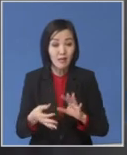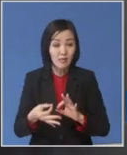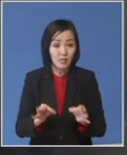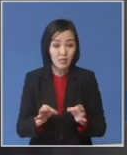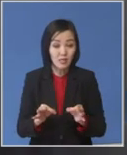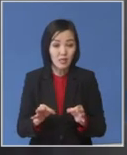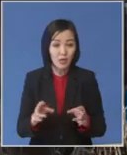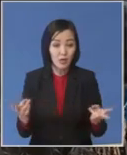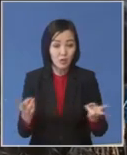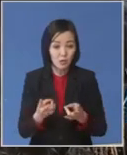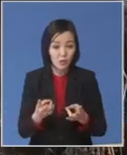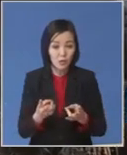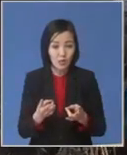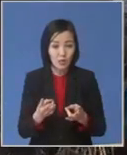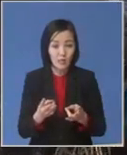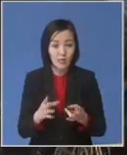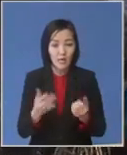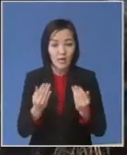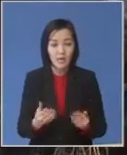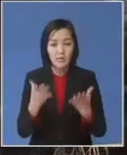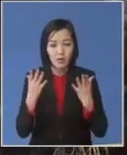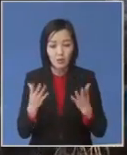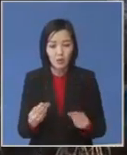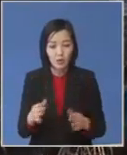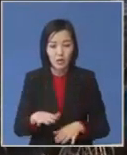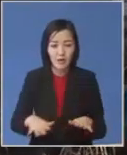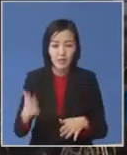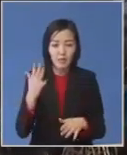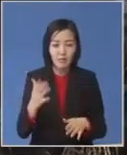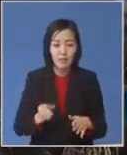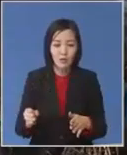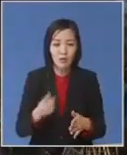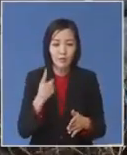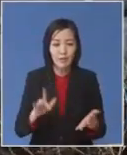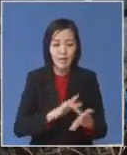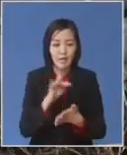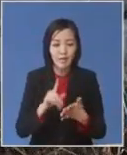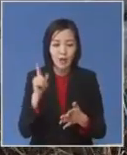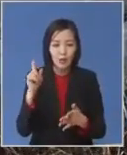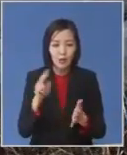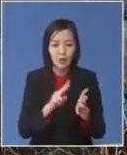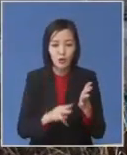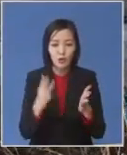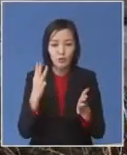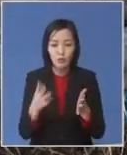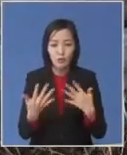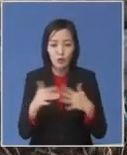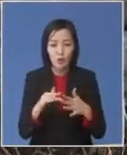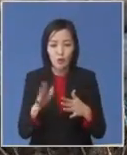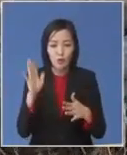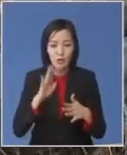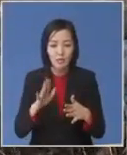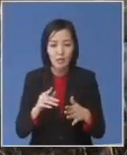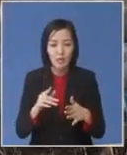ескертті. Мәлім болған ақпанның соңғы күндерінде аймақтағы 5 аудан, бір қаладағы 173 аула қар суынан